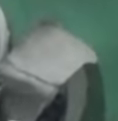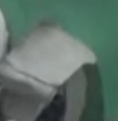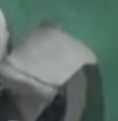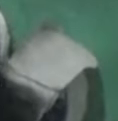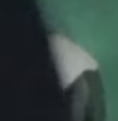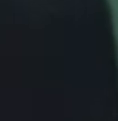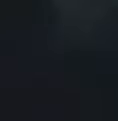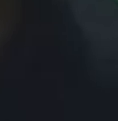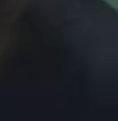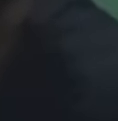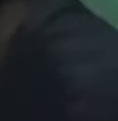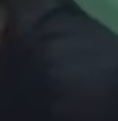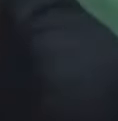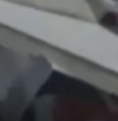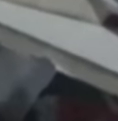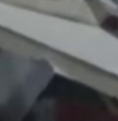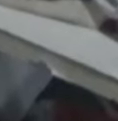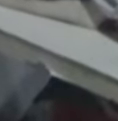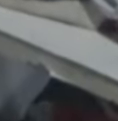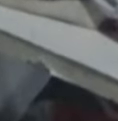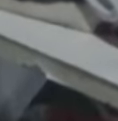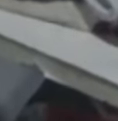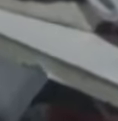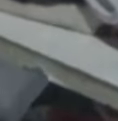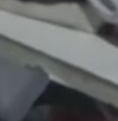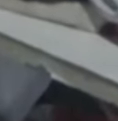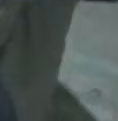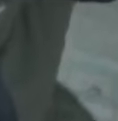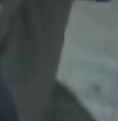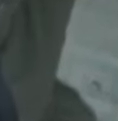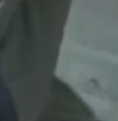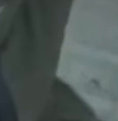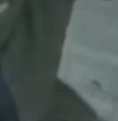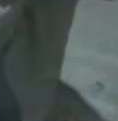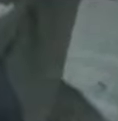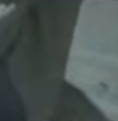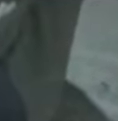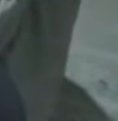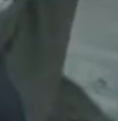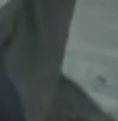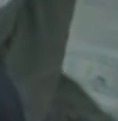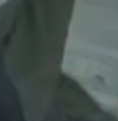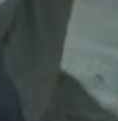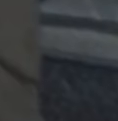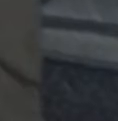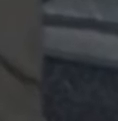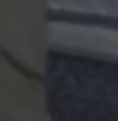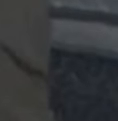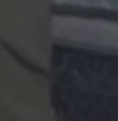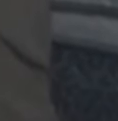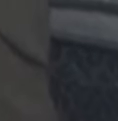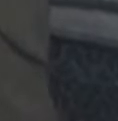ibu muda terhadap anak laki-lakinya yang masih balita. NK merupakan keluarga dari ayah korban